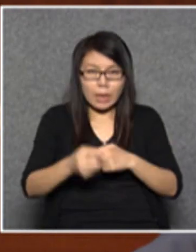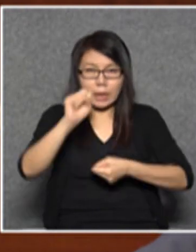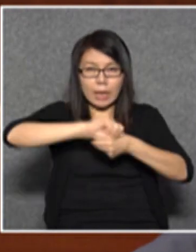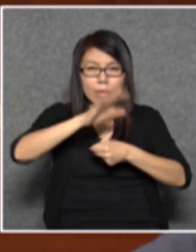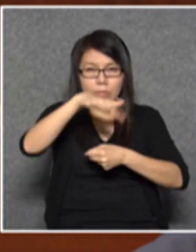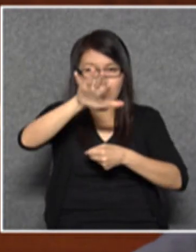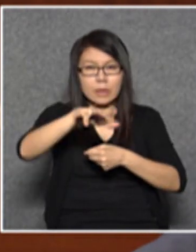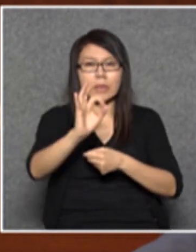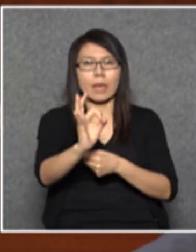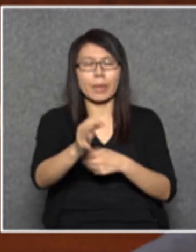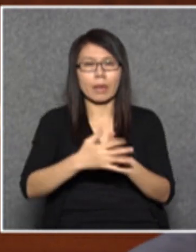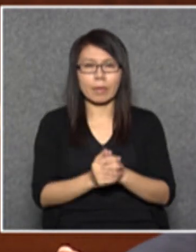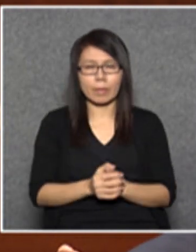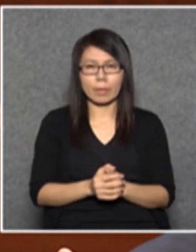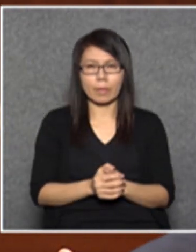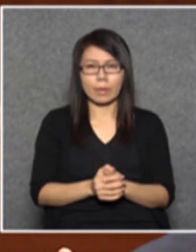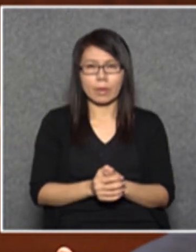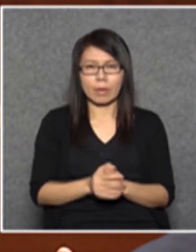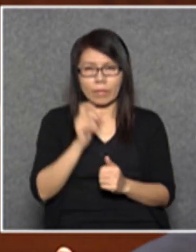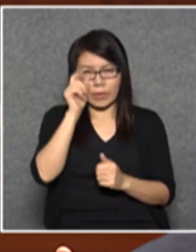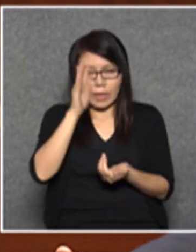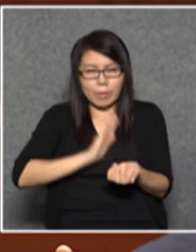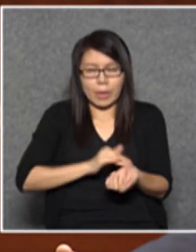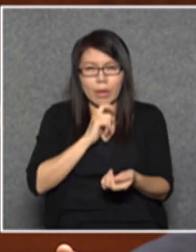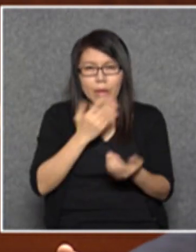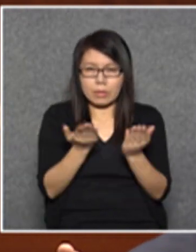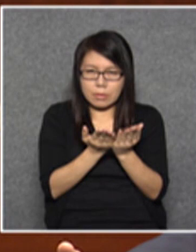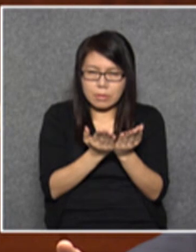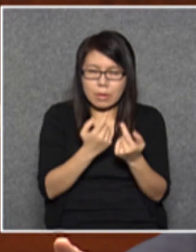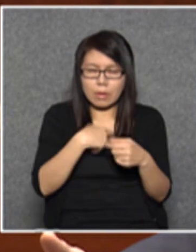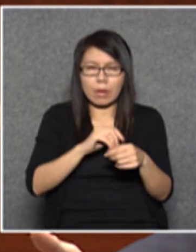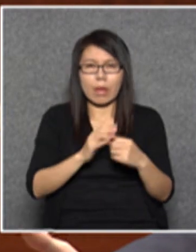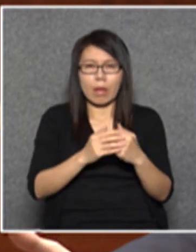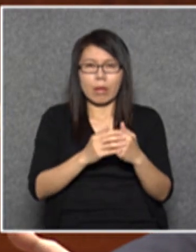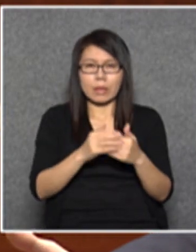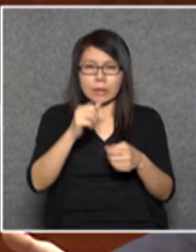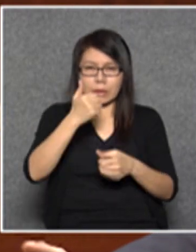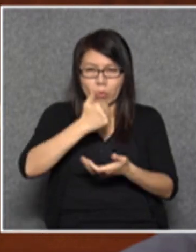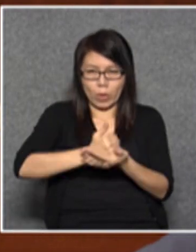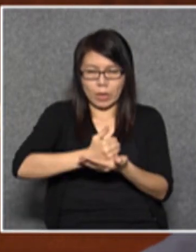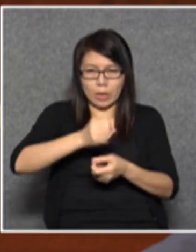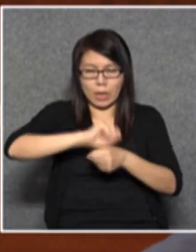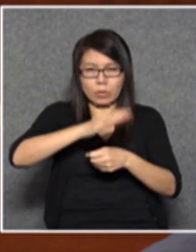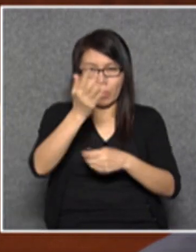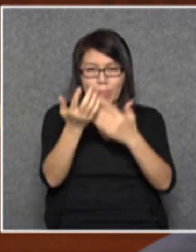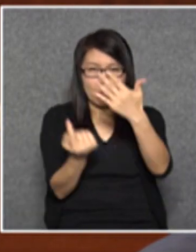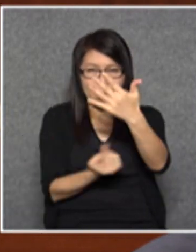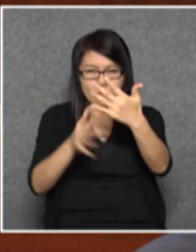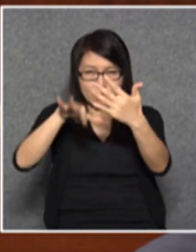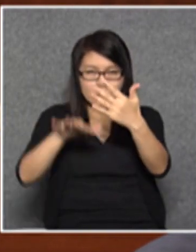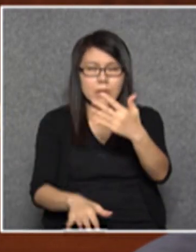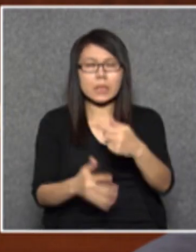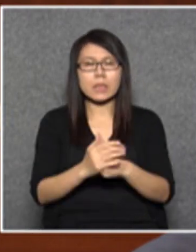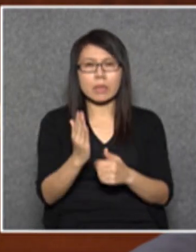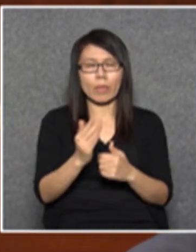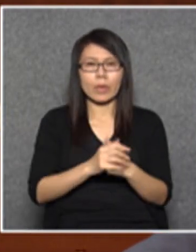個，偶發性的疾病診症名額我們增加了一共55000個，在2016-2017